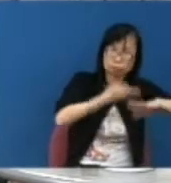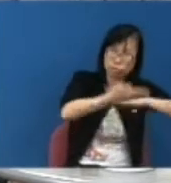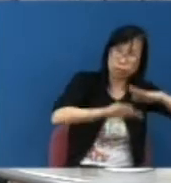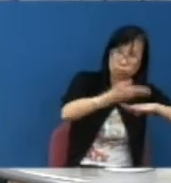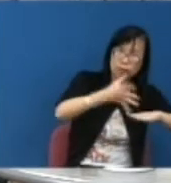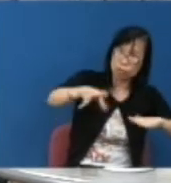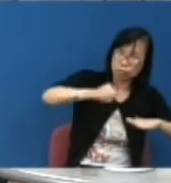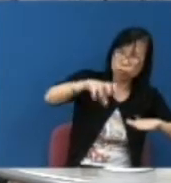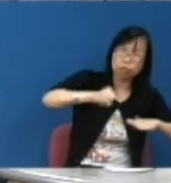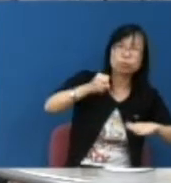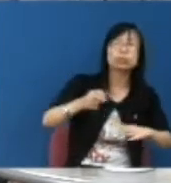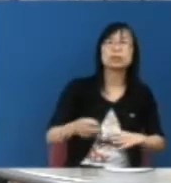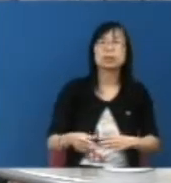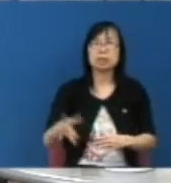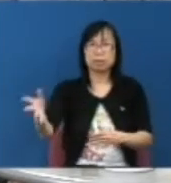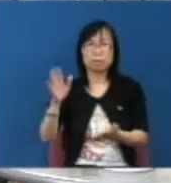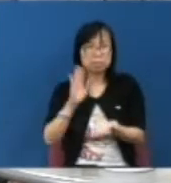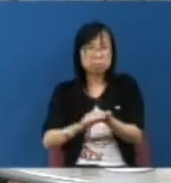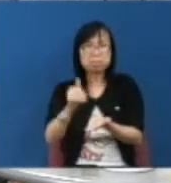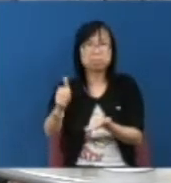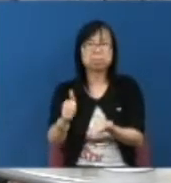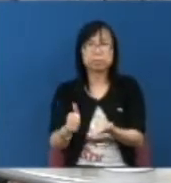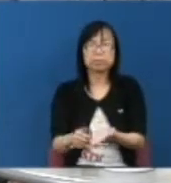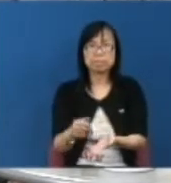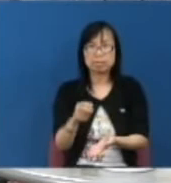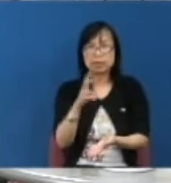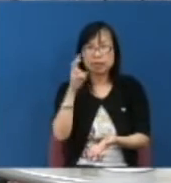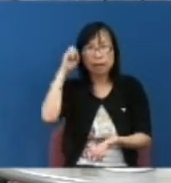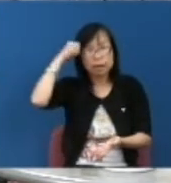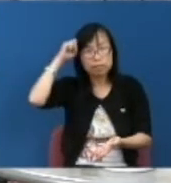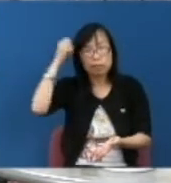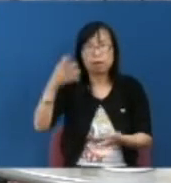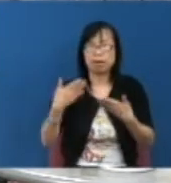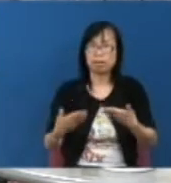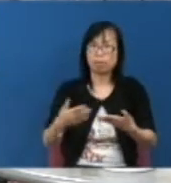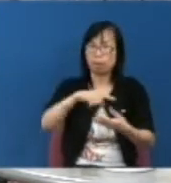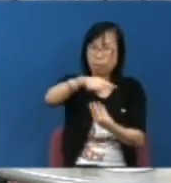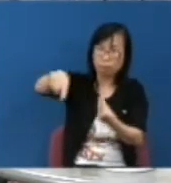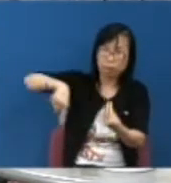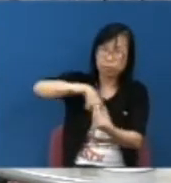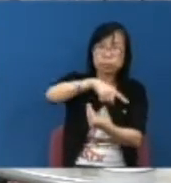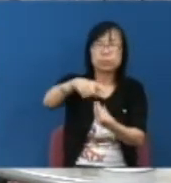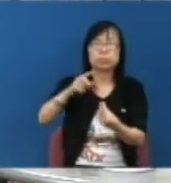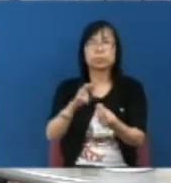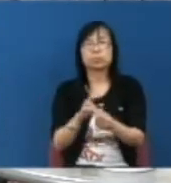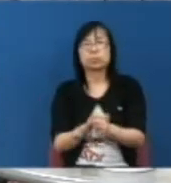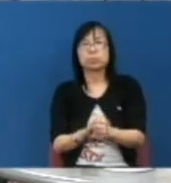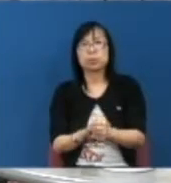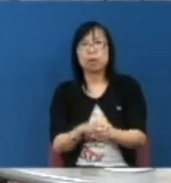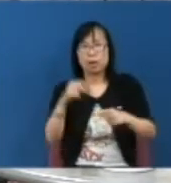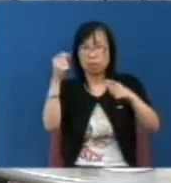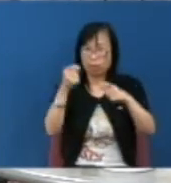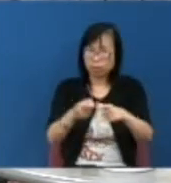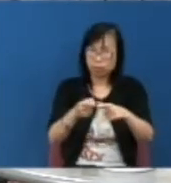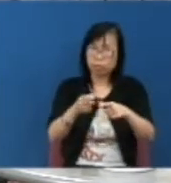呢個係好值得去參考嘅，因為咧喺而家嘅環保署其實喺好多嘅公共